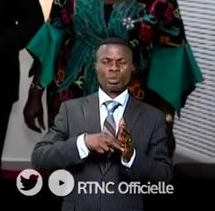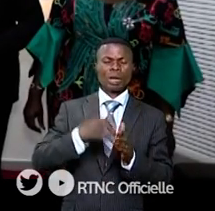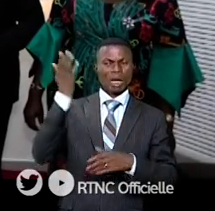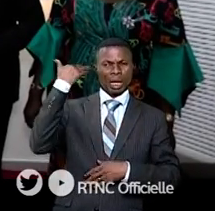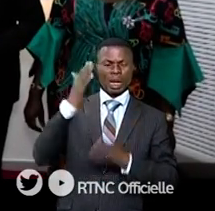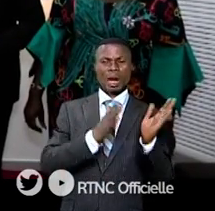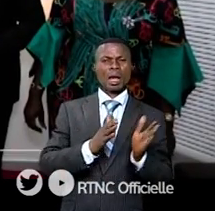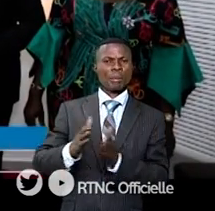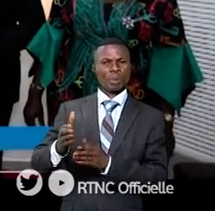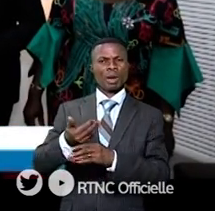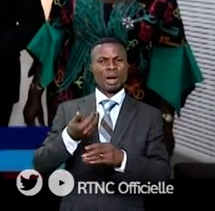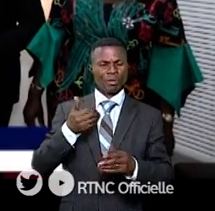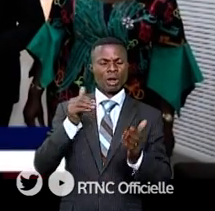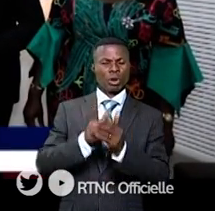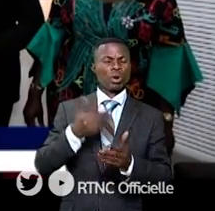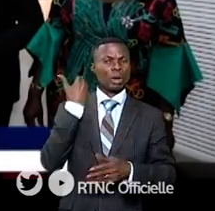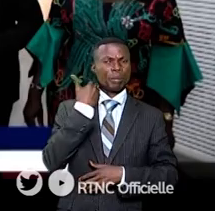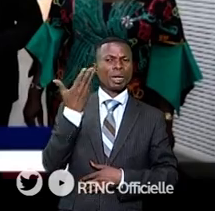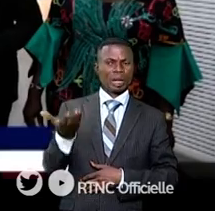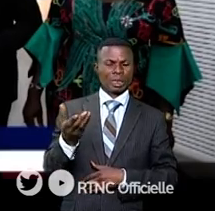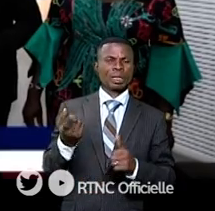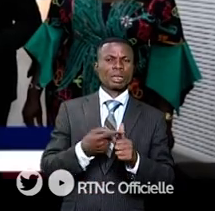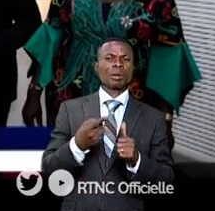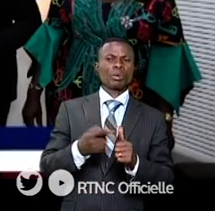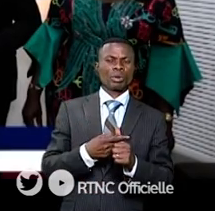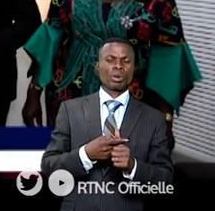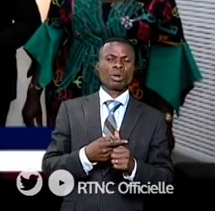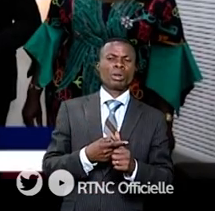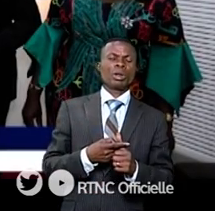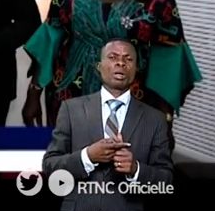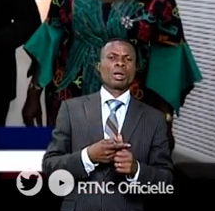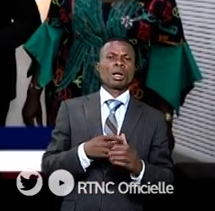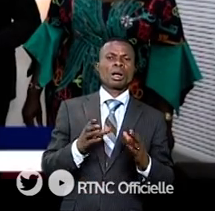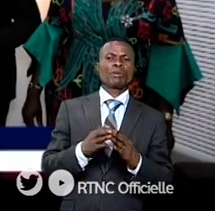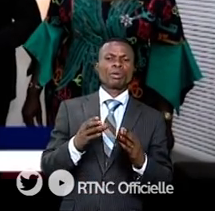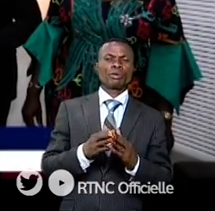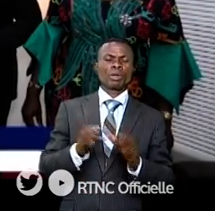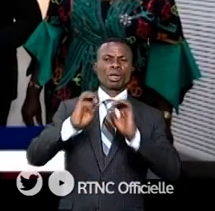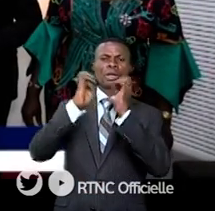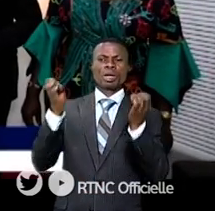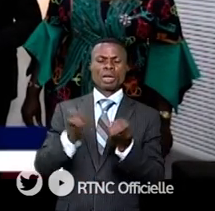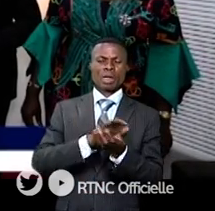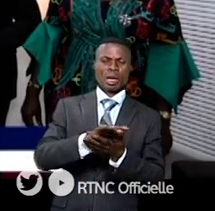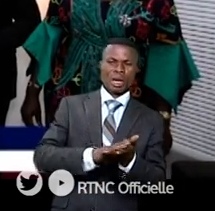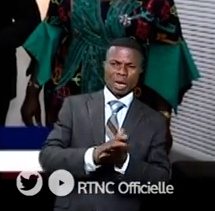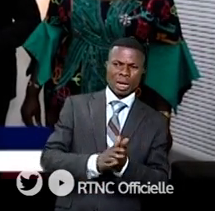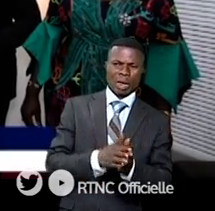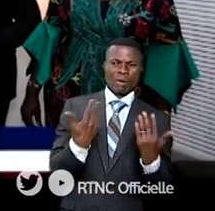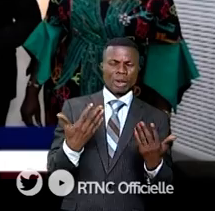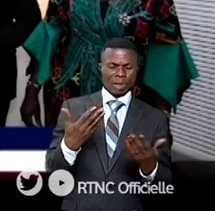les dispositions quant à ça, notamment avec les kits de lavage de mains que nous avons